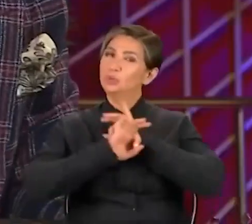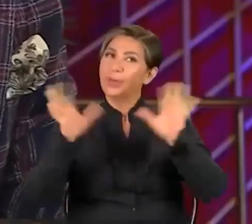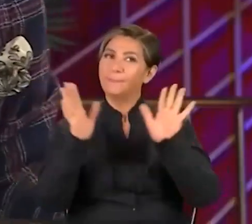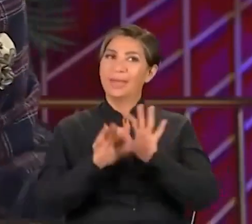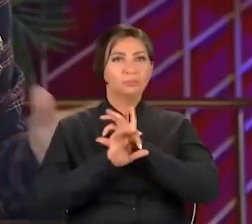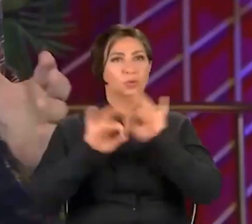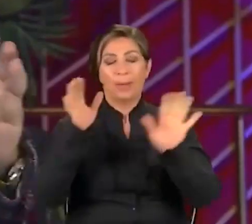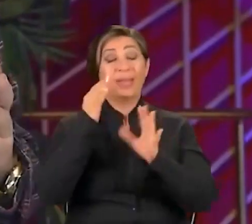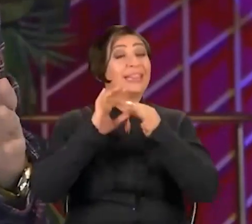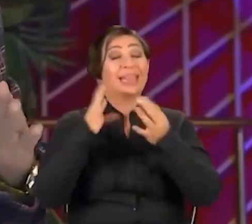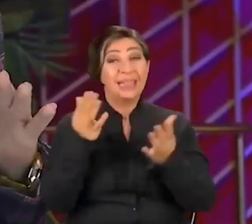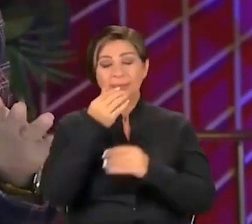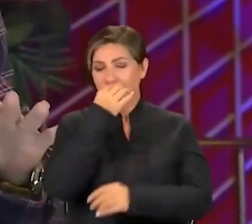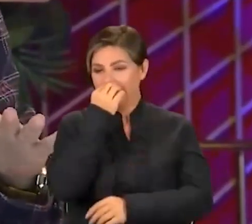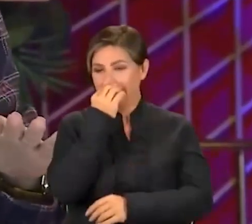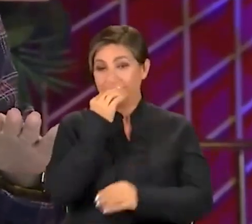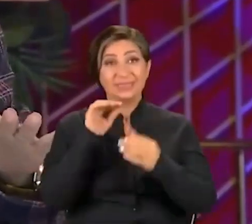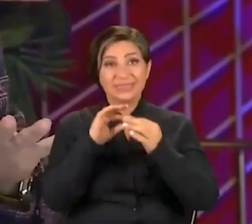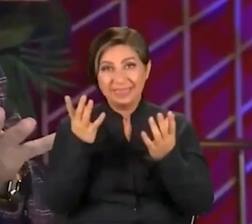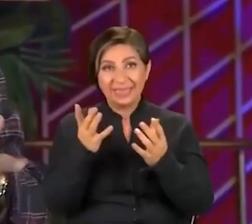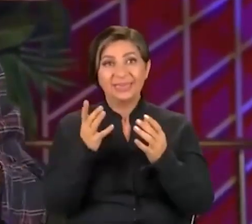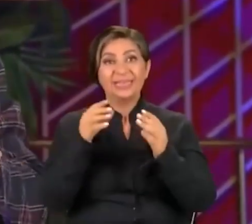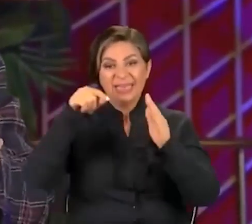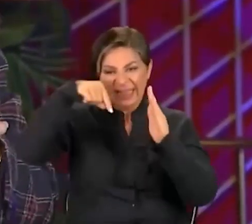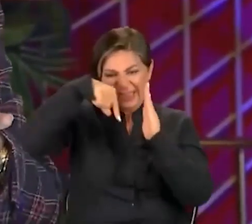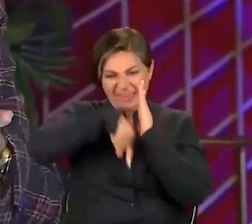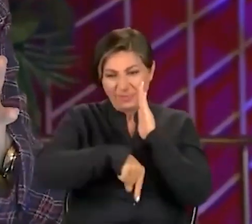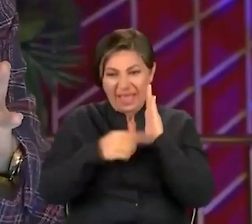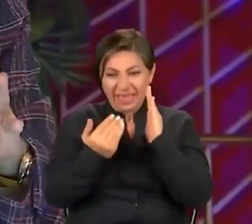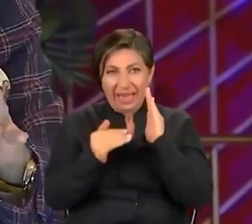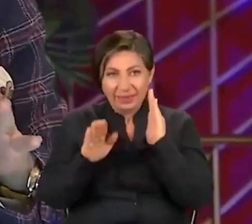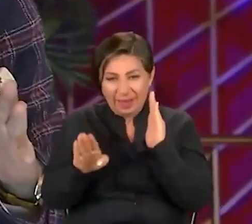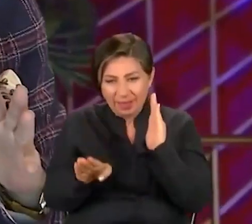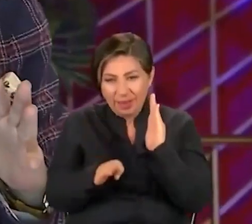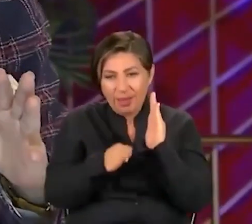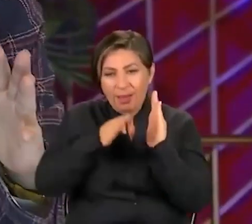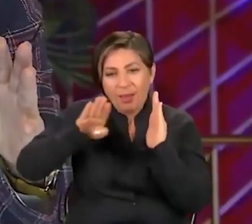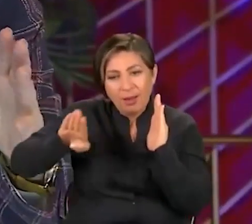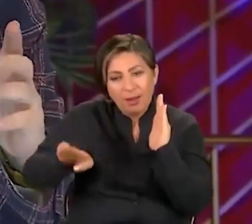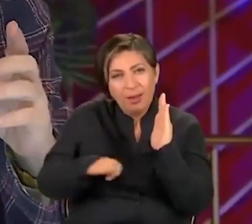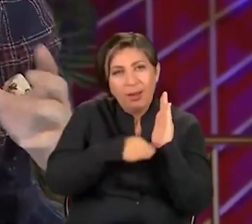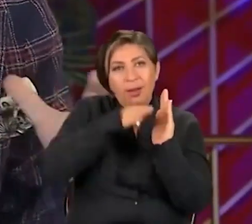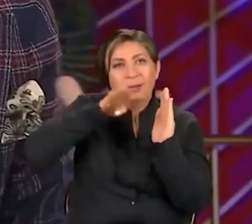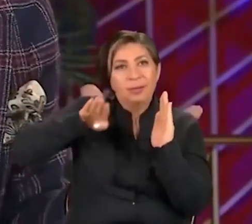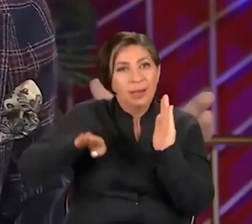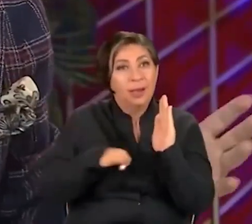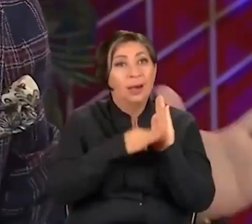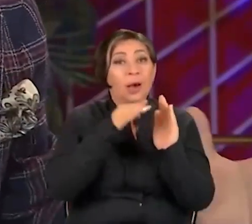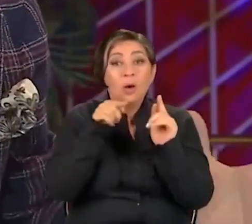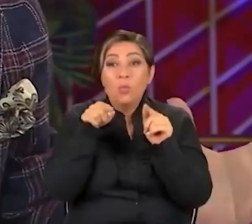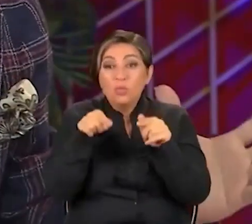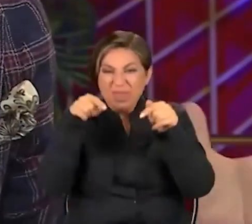Mükemmel, mükemmel. Çünkü dipten gelen dalga böyle bir şey. Dipten gelen dalga. Yani